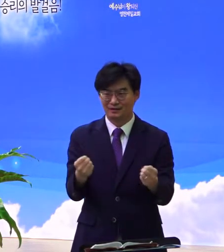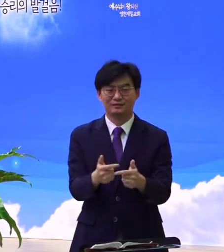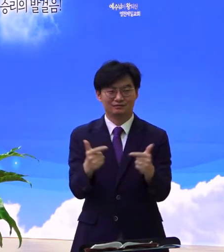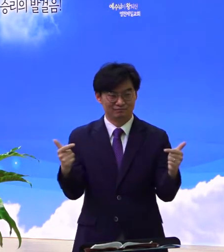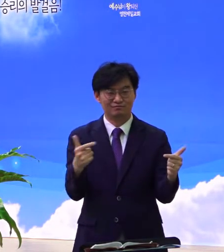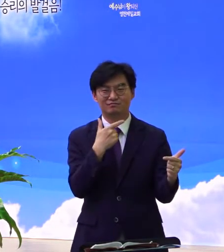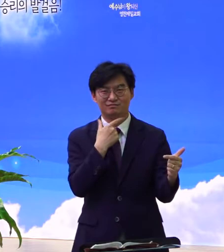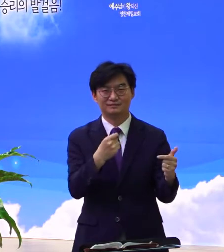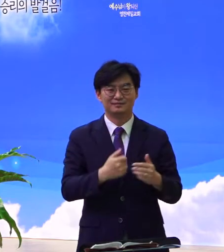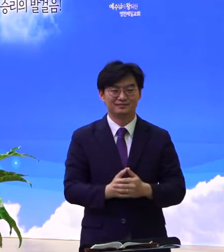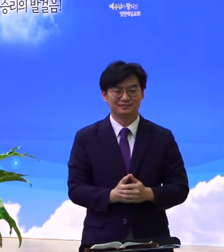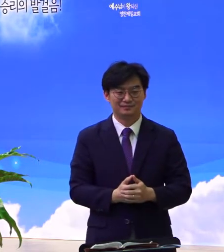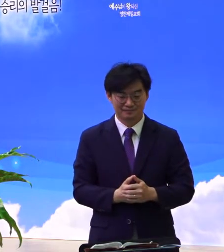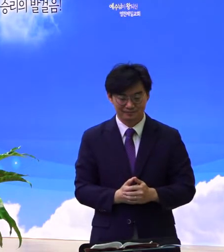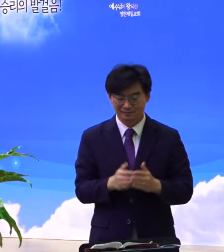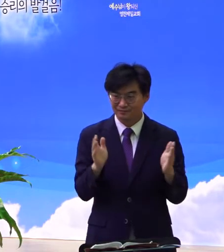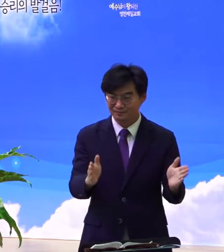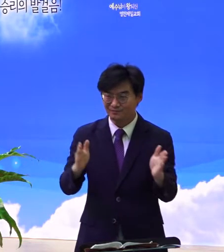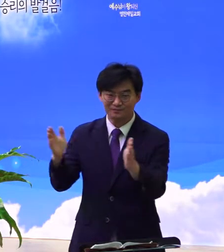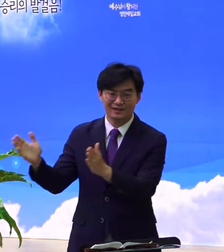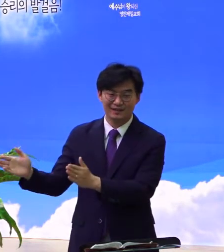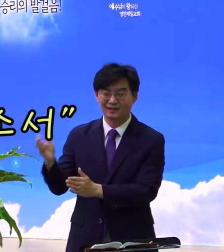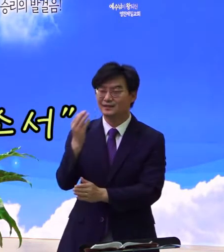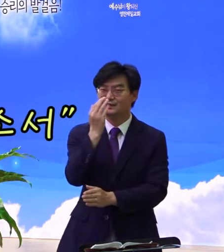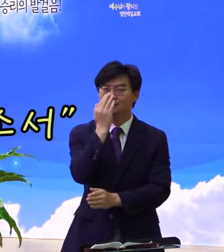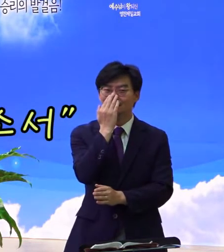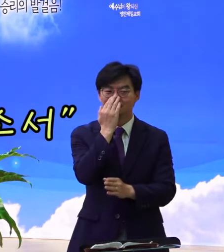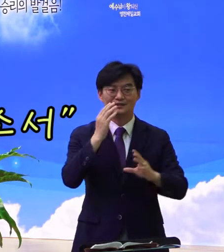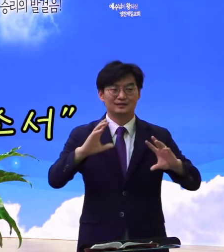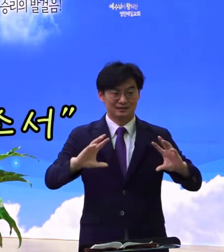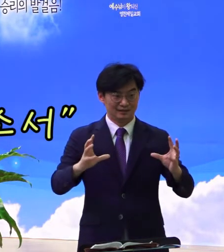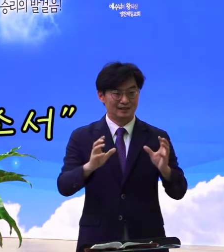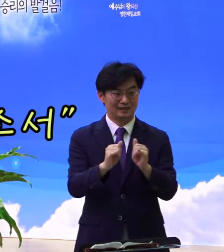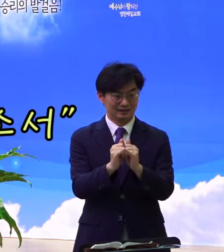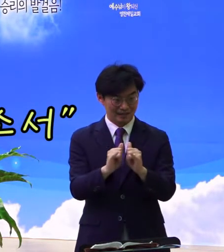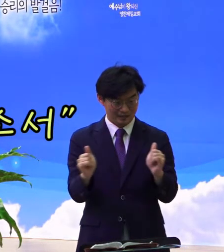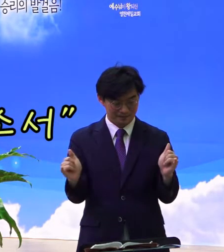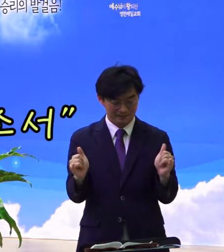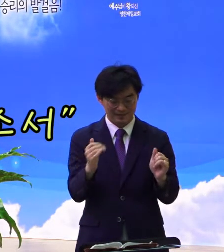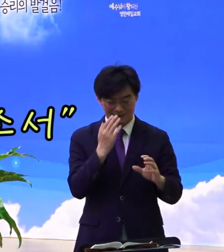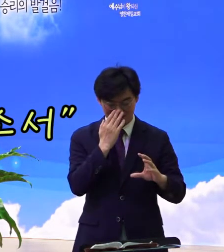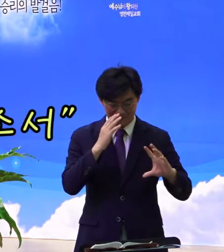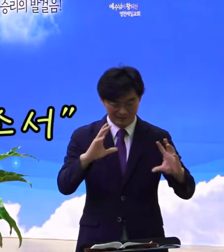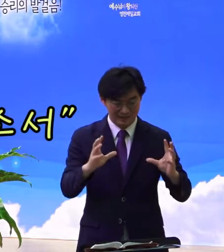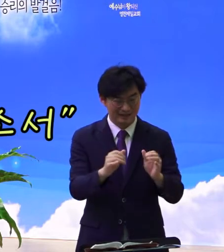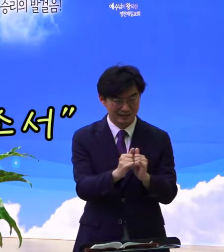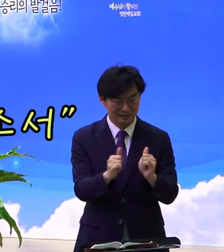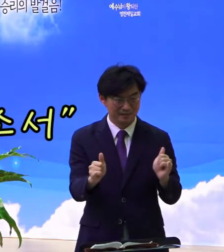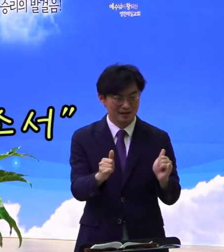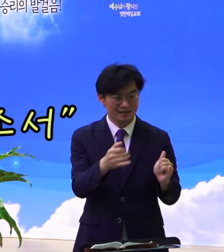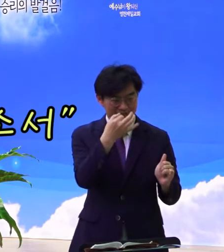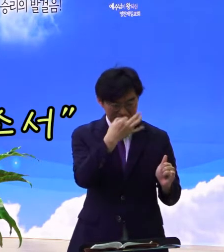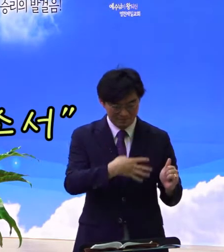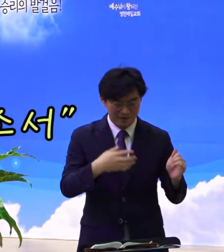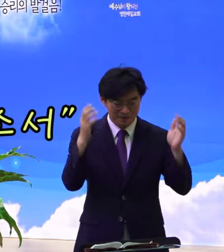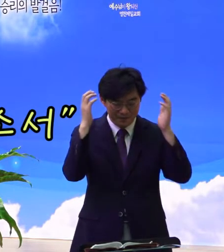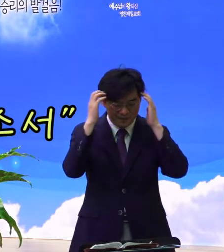여러분, 이스라엘 백성들은 하나님의 백성들인데 참 어려움을 많이 당했습니다.